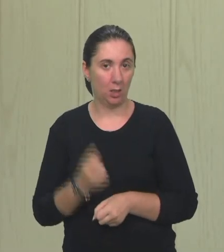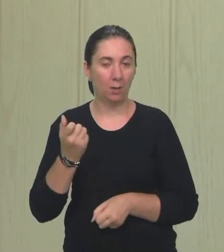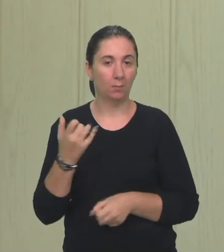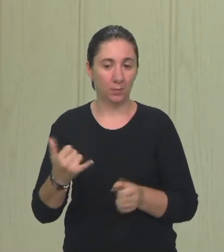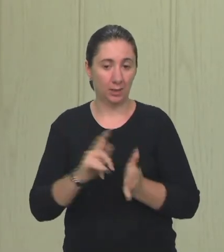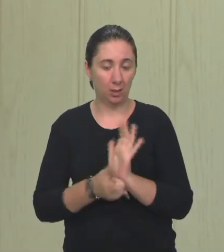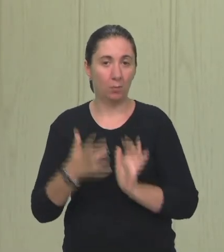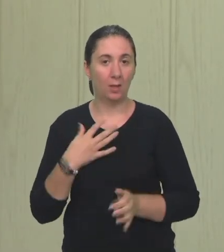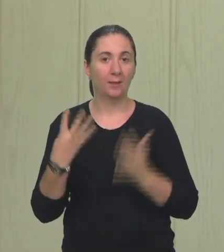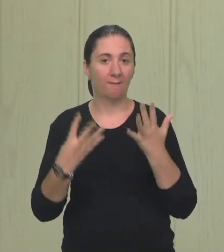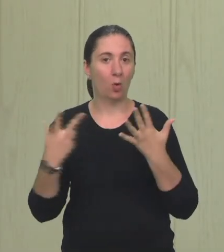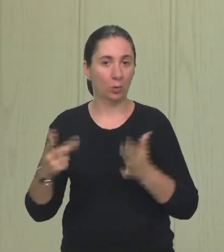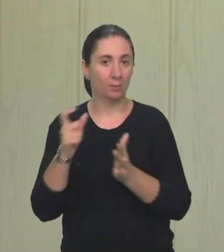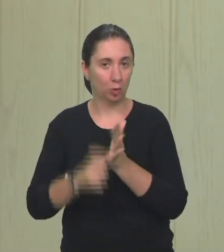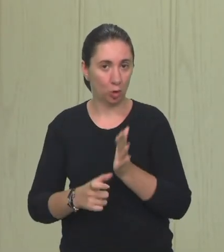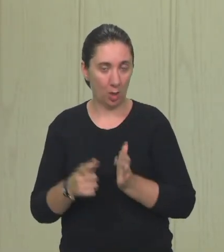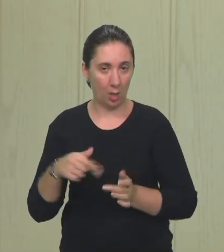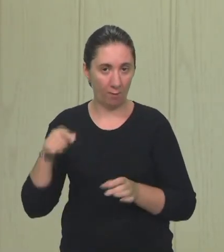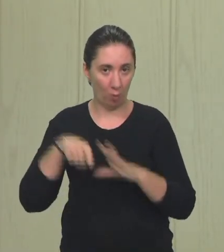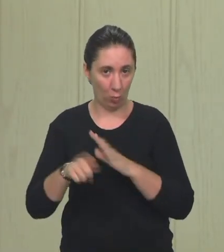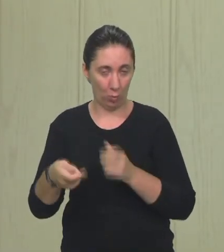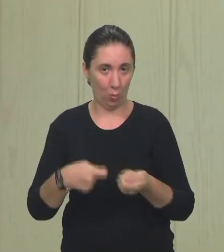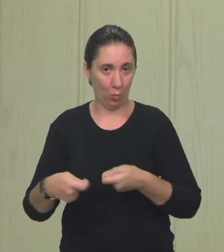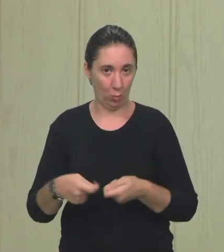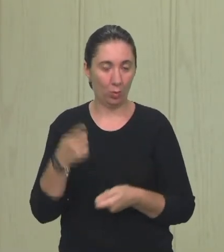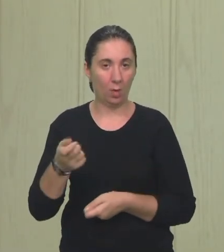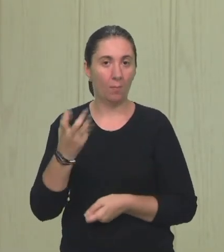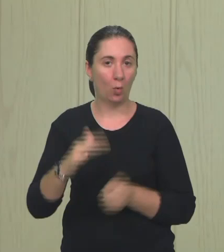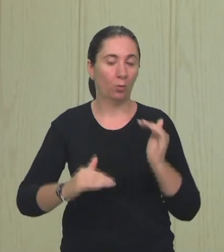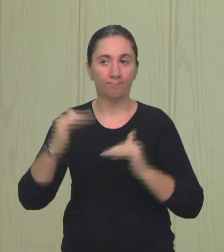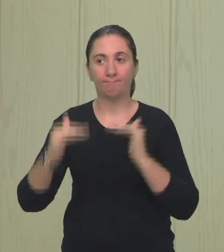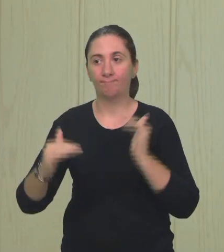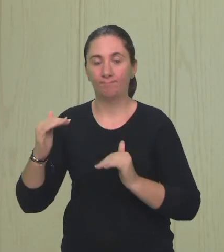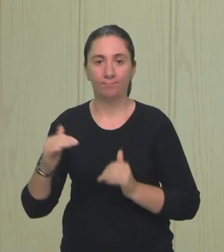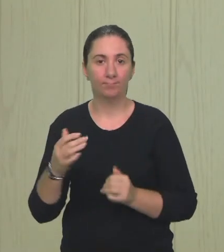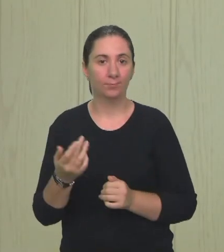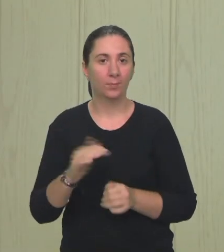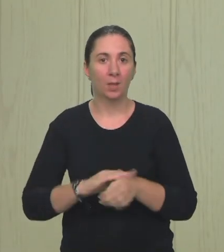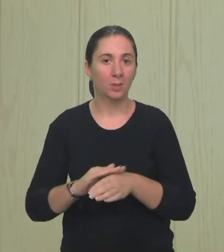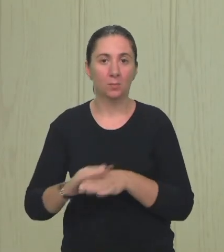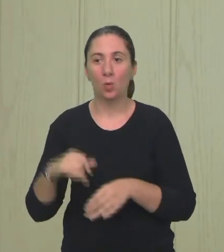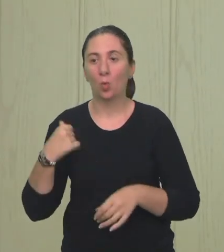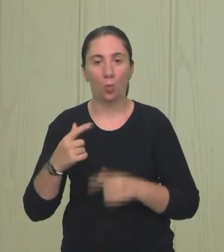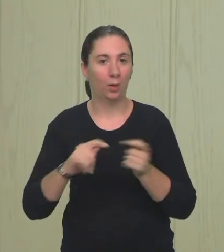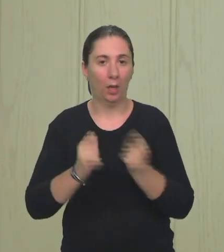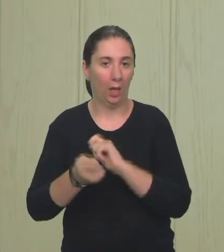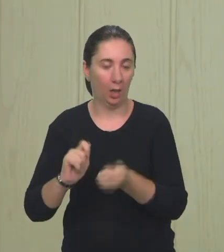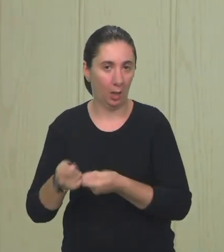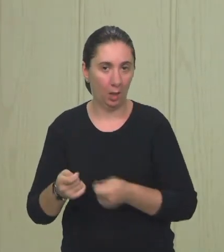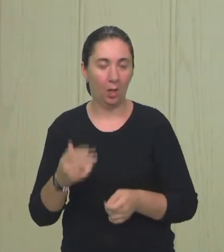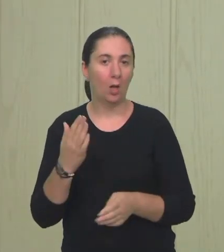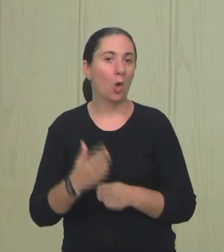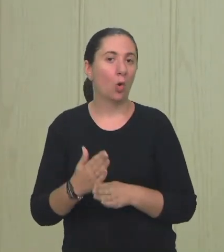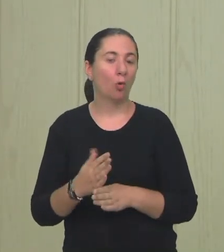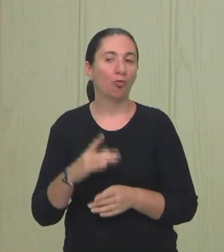brojimo 98 članova unutar udruge, taj broj varira od mjeseca do mjeseca, godine do godine, ali uvijek